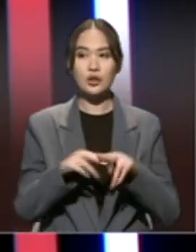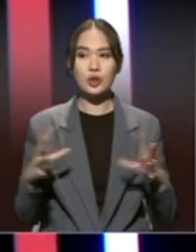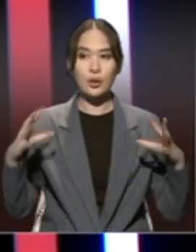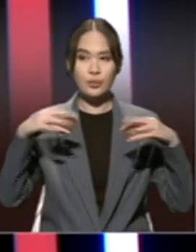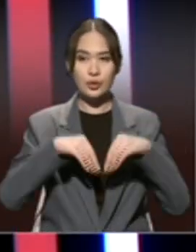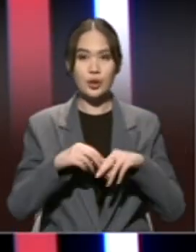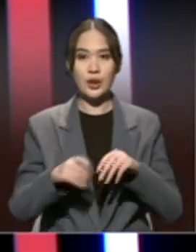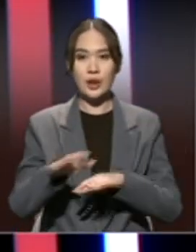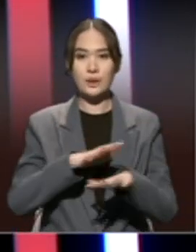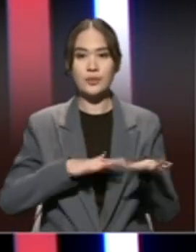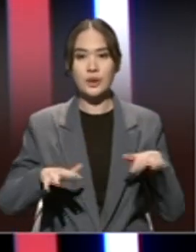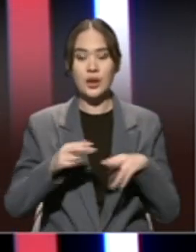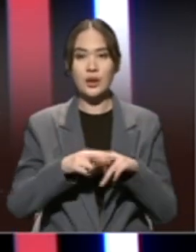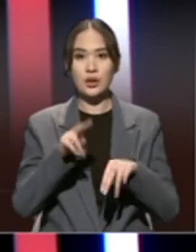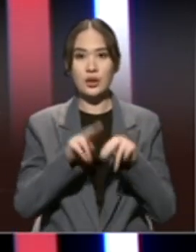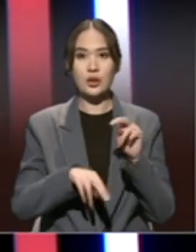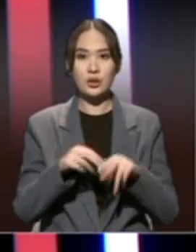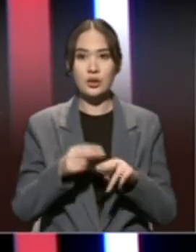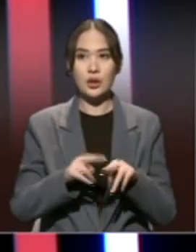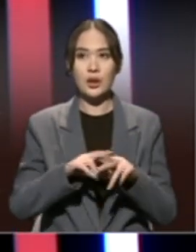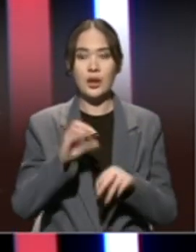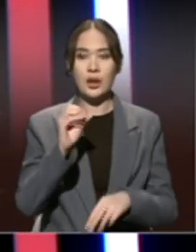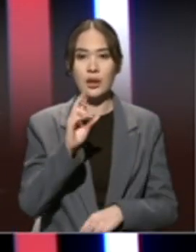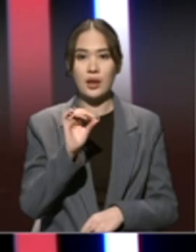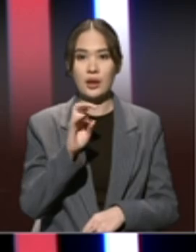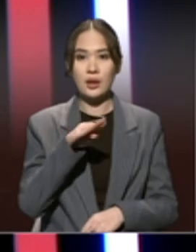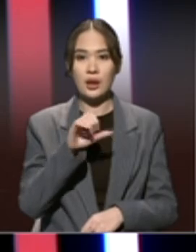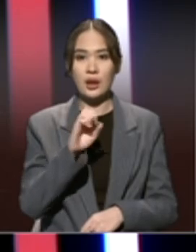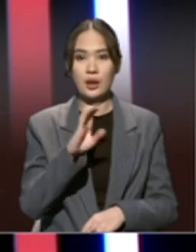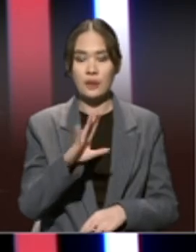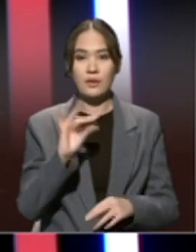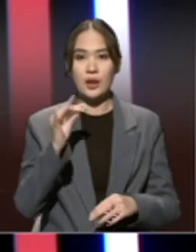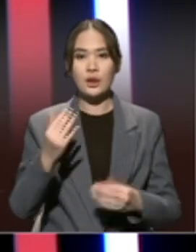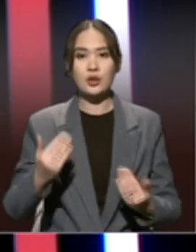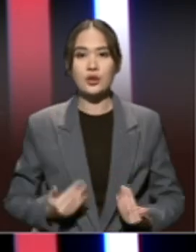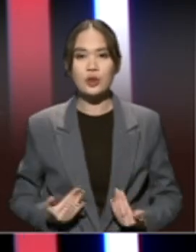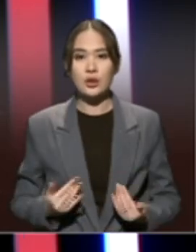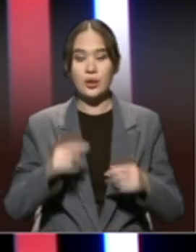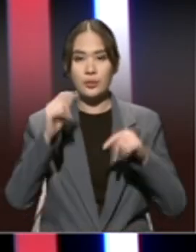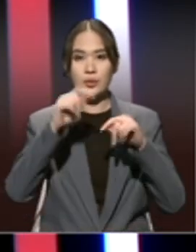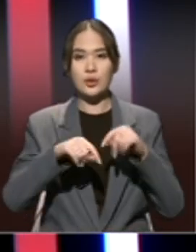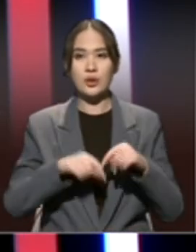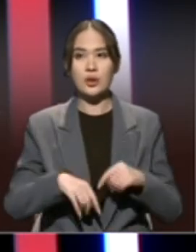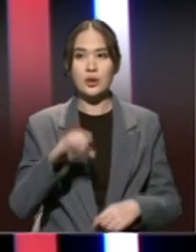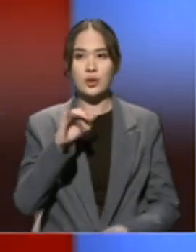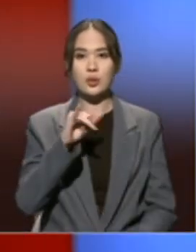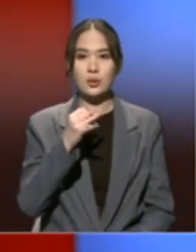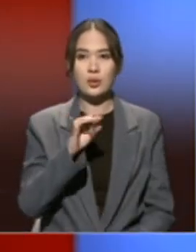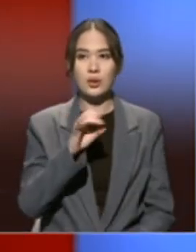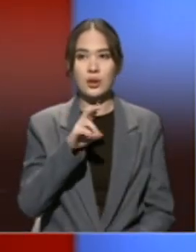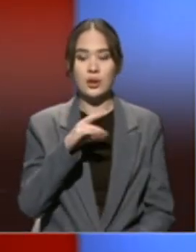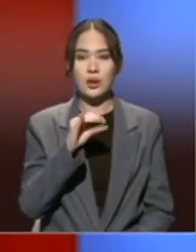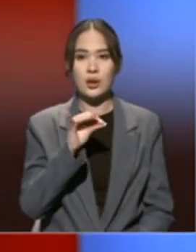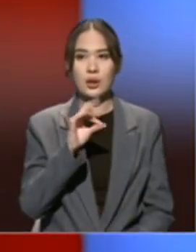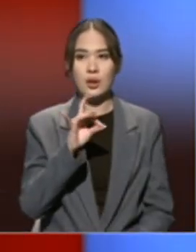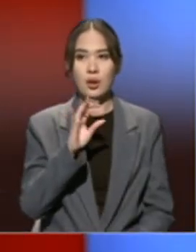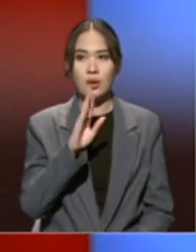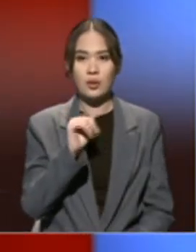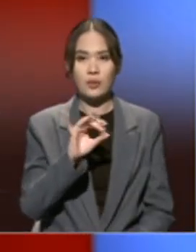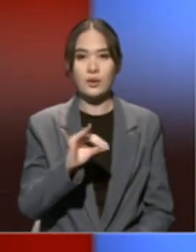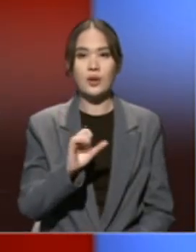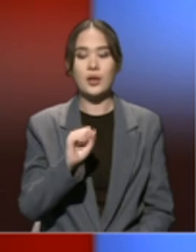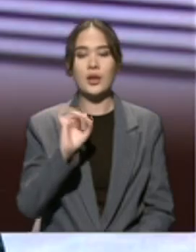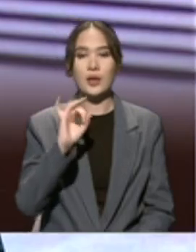мүшесі, еліміздің еңбек сіңірген құрылысшысы Нұрболат Бекетаев ағамыз, және тұрғын үй сарапшысы Айнұр Сүгірбекова, экономист Бауыржан